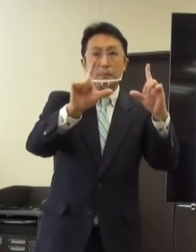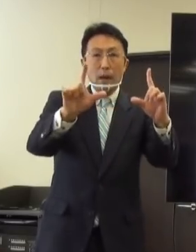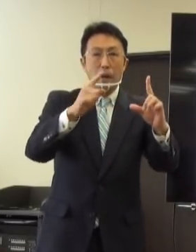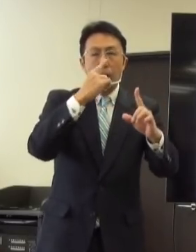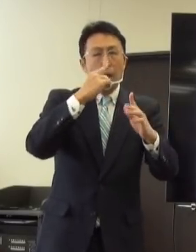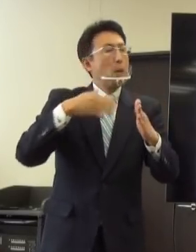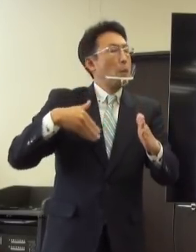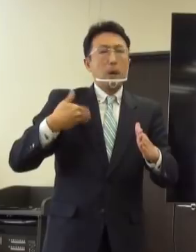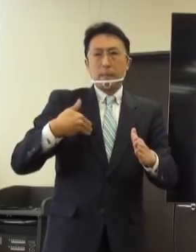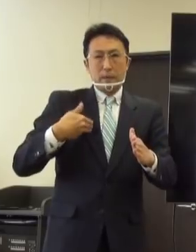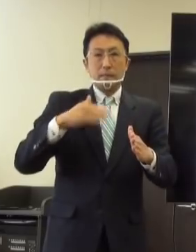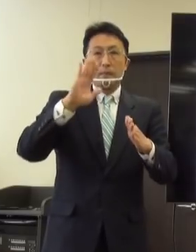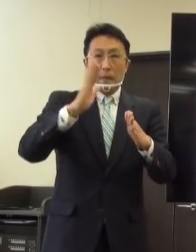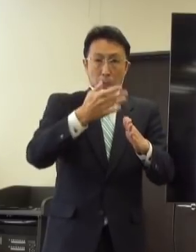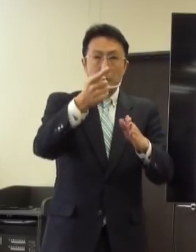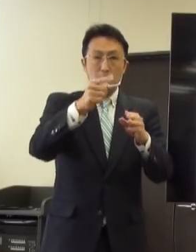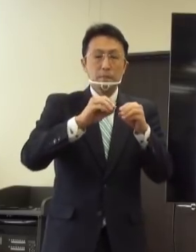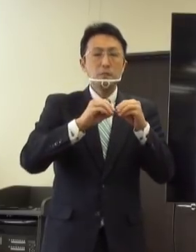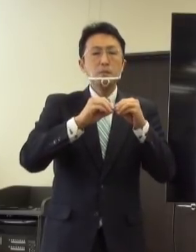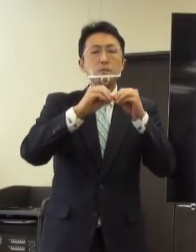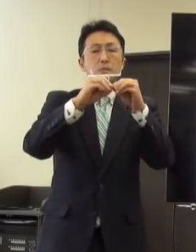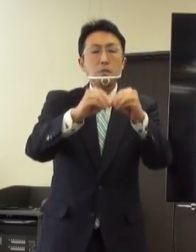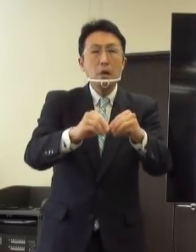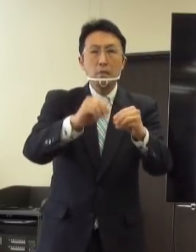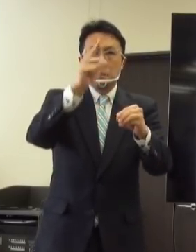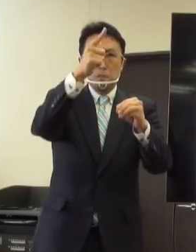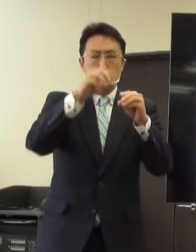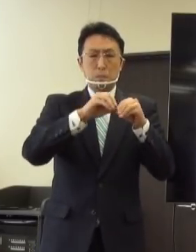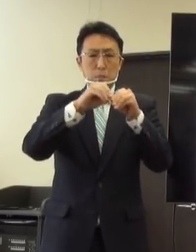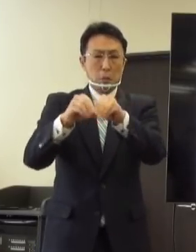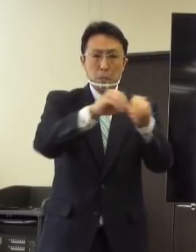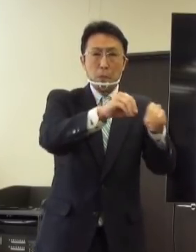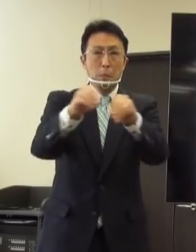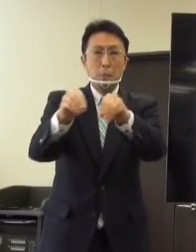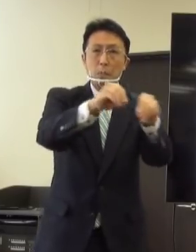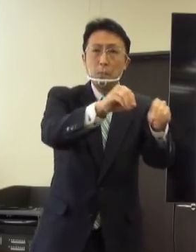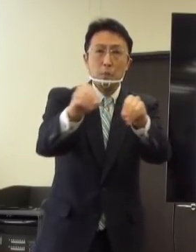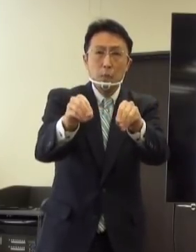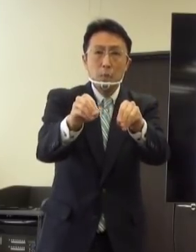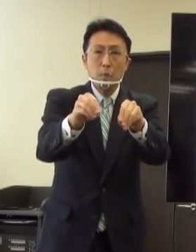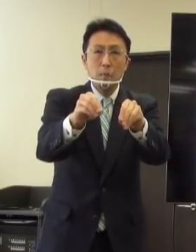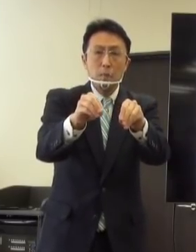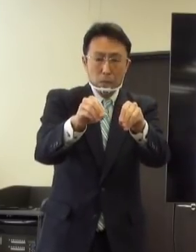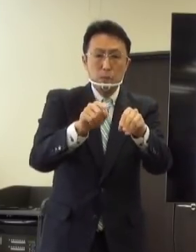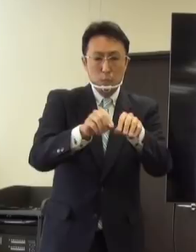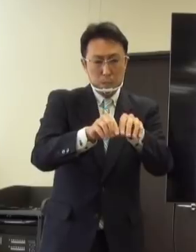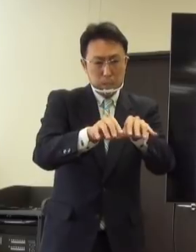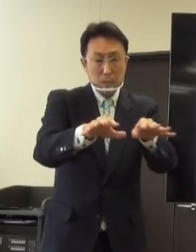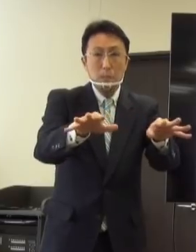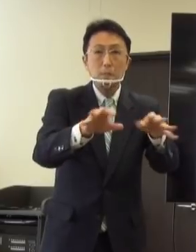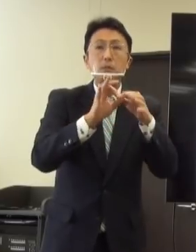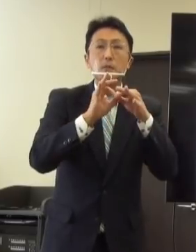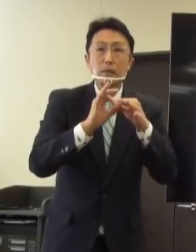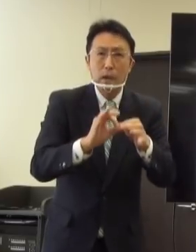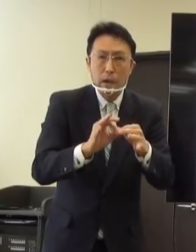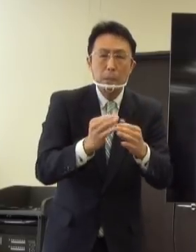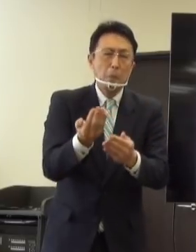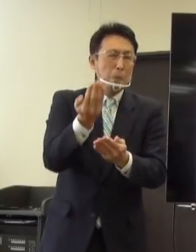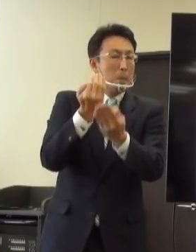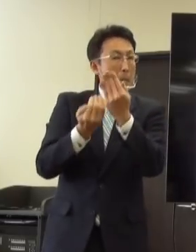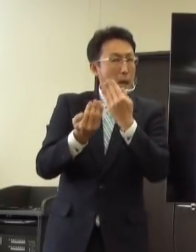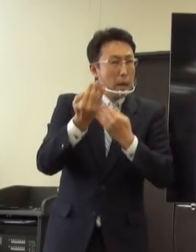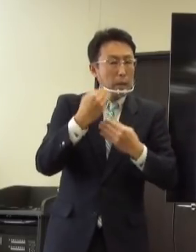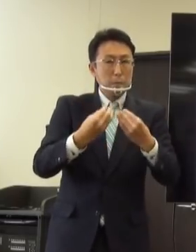ったところを見ると、ごく近い状態ではないだろうというふうに推測しておりますので、その点では我